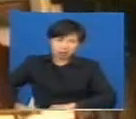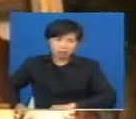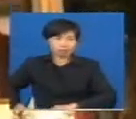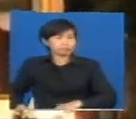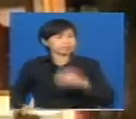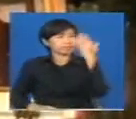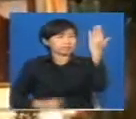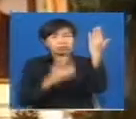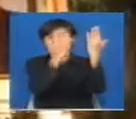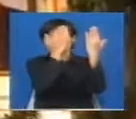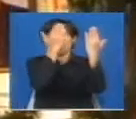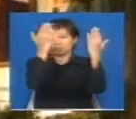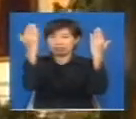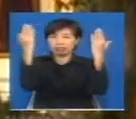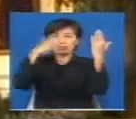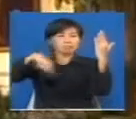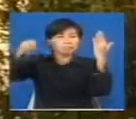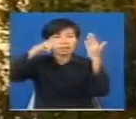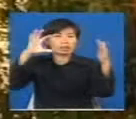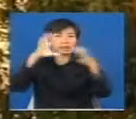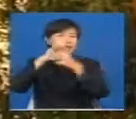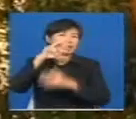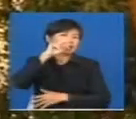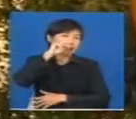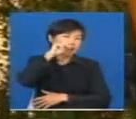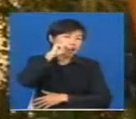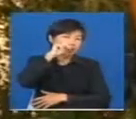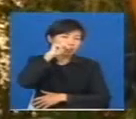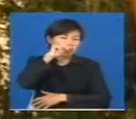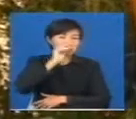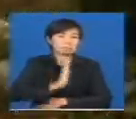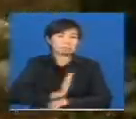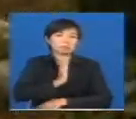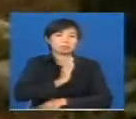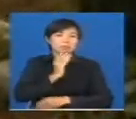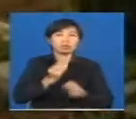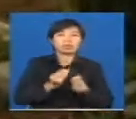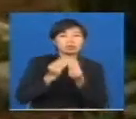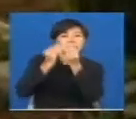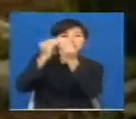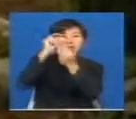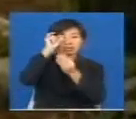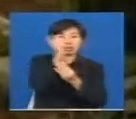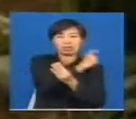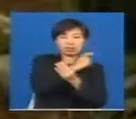จ้าอยู่หัวในด้านทรัพยากรน้ำเพื่อเฉลิมพระเกียรติเนื่องในวโรกาสพระชนมายุครบ84พรรษ